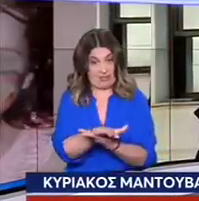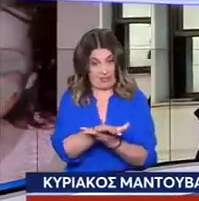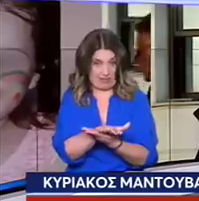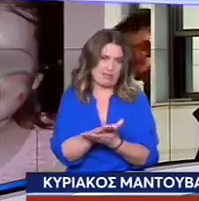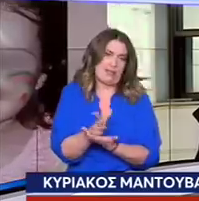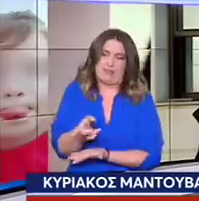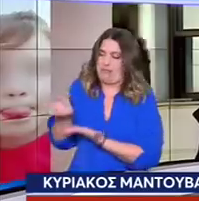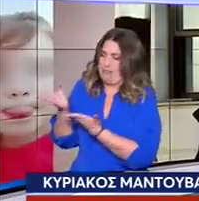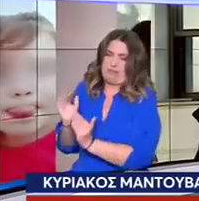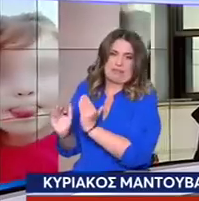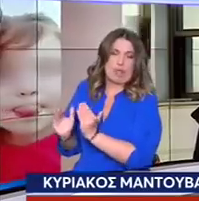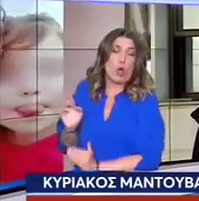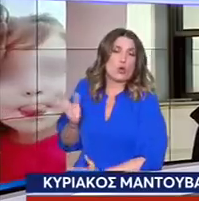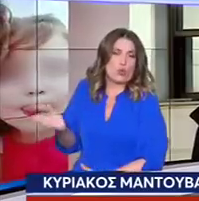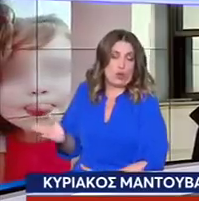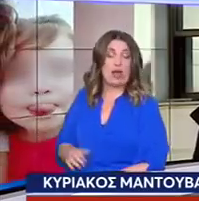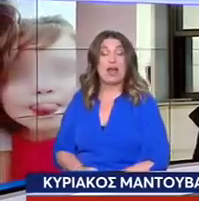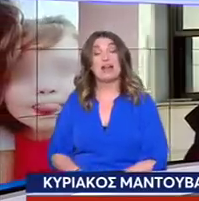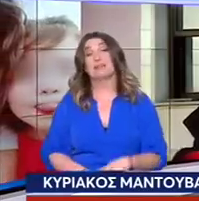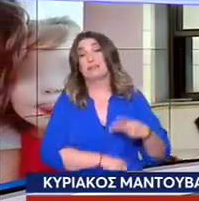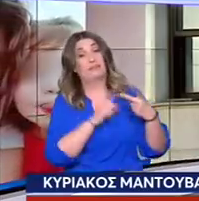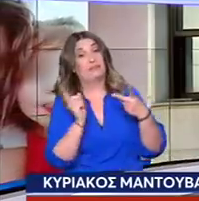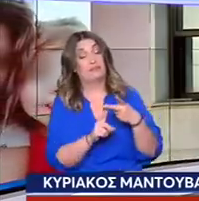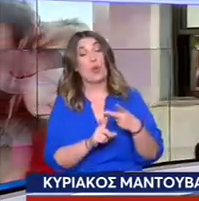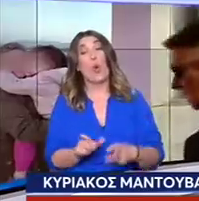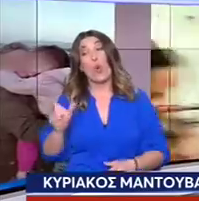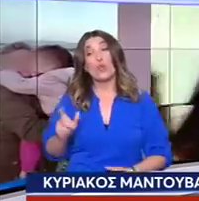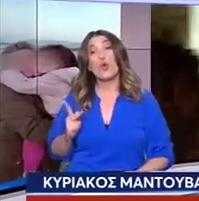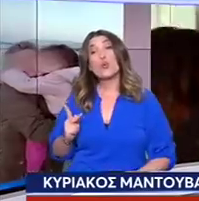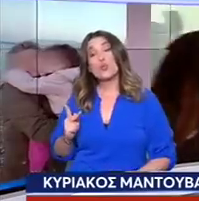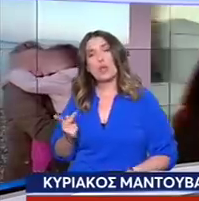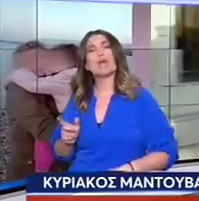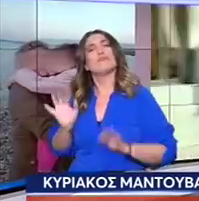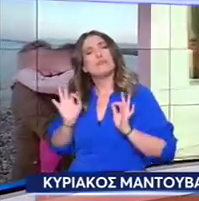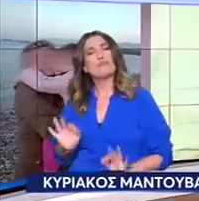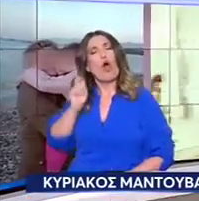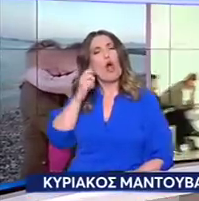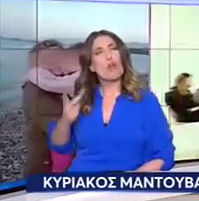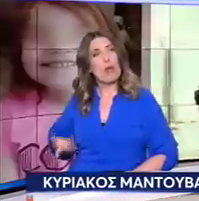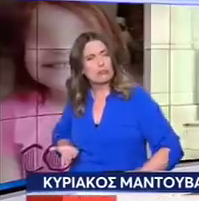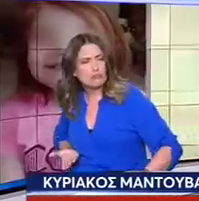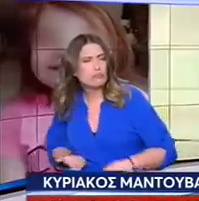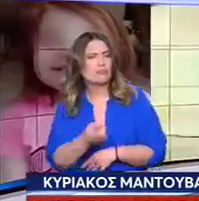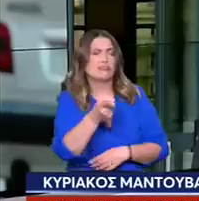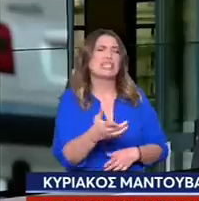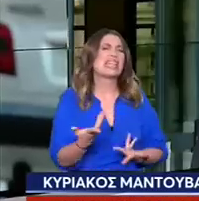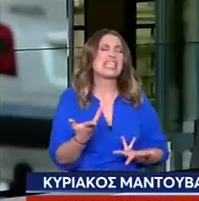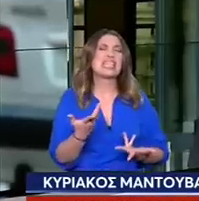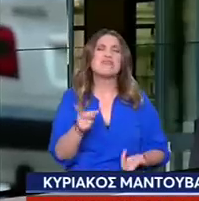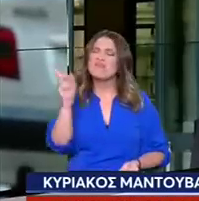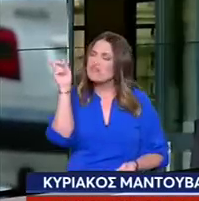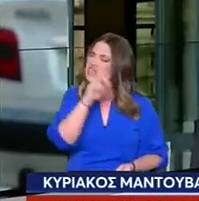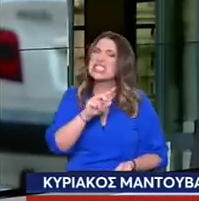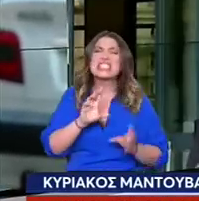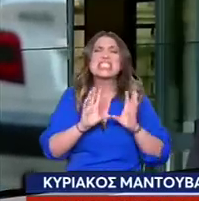κύριο Κούγια για συκοφαντική δυσφήμιση. Μάλιστα. Αξίζει να αναφέρουμε λοιπόν ότι το μεγαλύτερο μέρος της αντιπαράθεσης που υπήρχε μεταξύ τους είχε να κάνει με